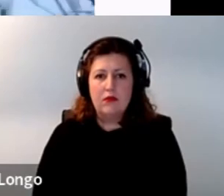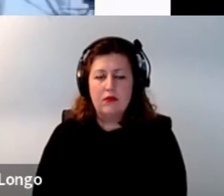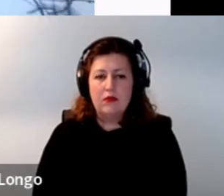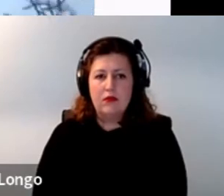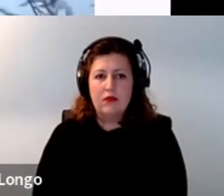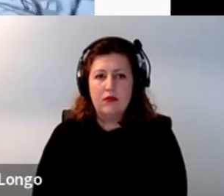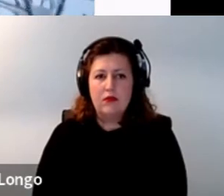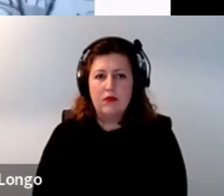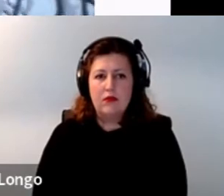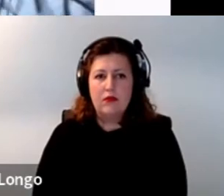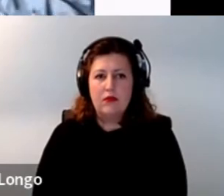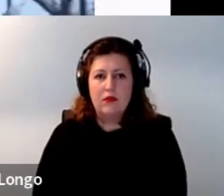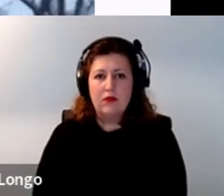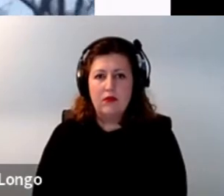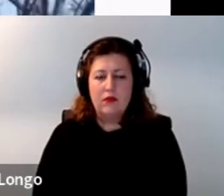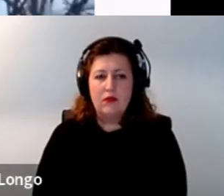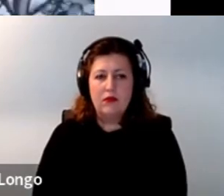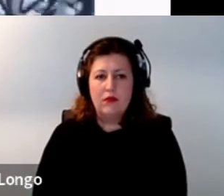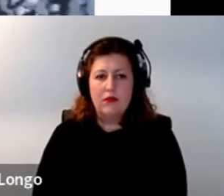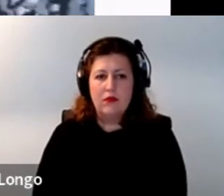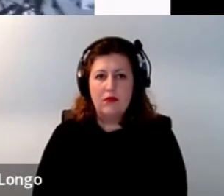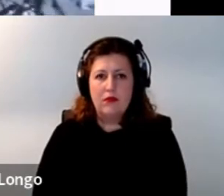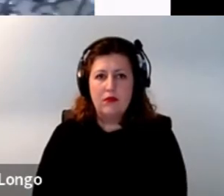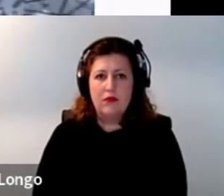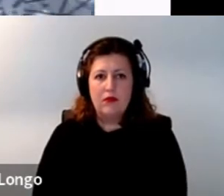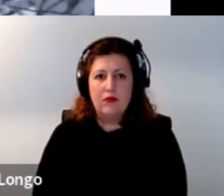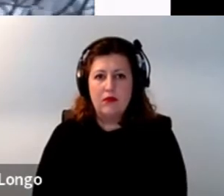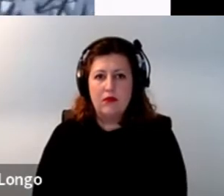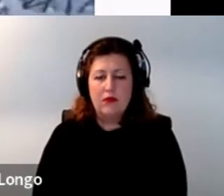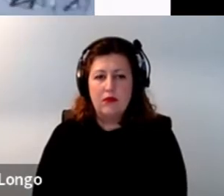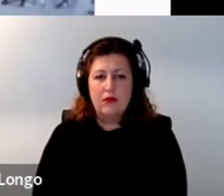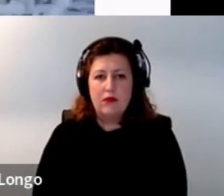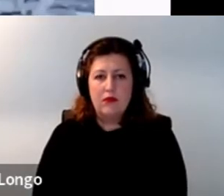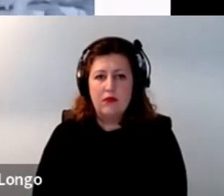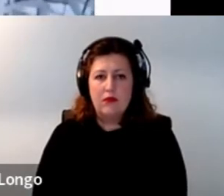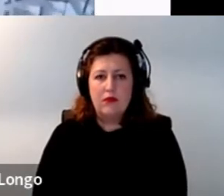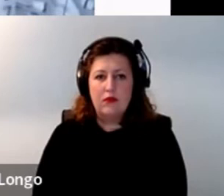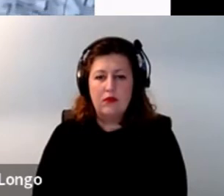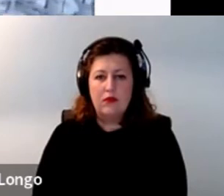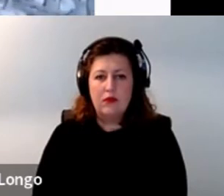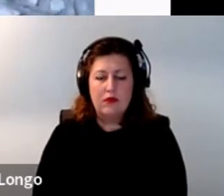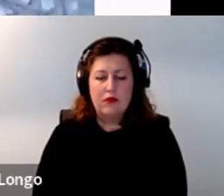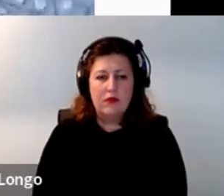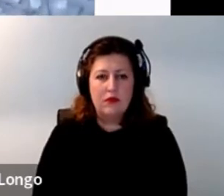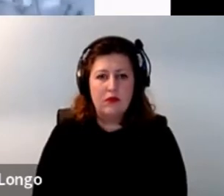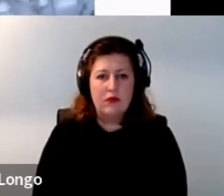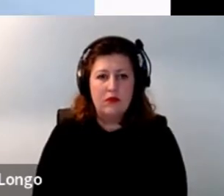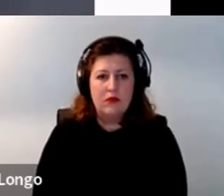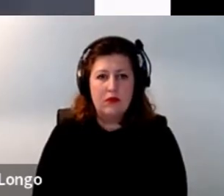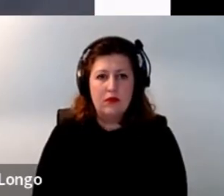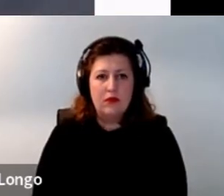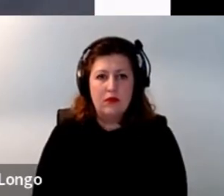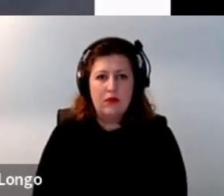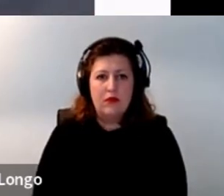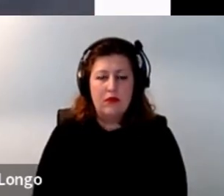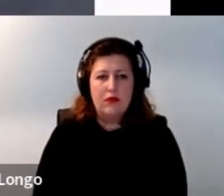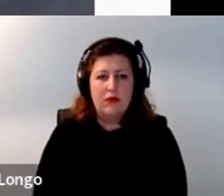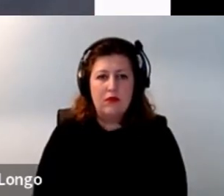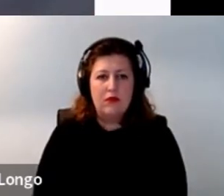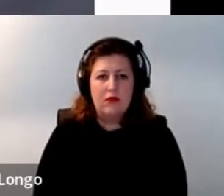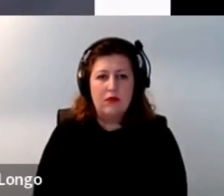nella contea di Lujian, nella provincia sud-occidentale della Yunnan. L'agenzia statale China News Service dice che il ragazzo percorre